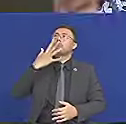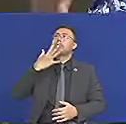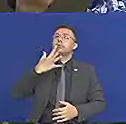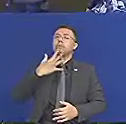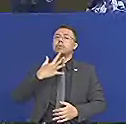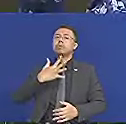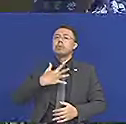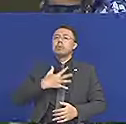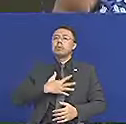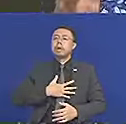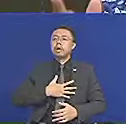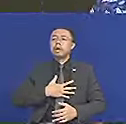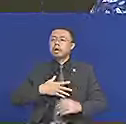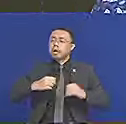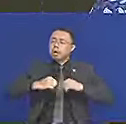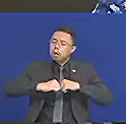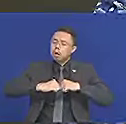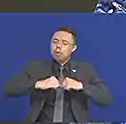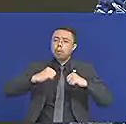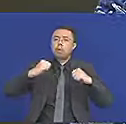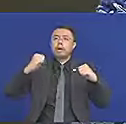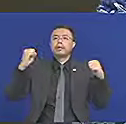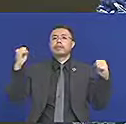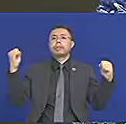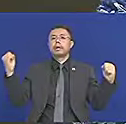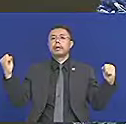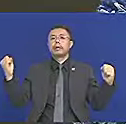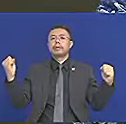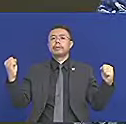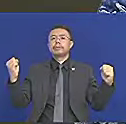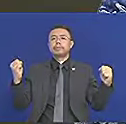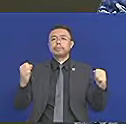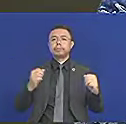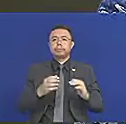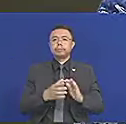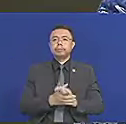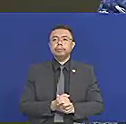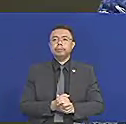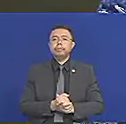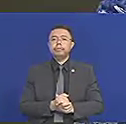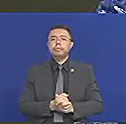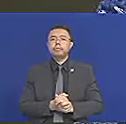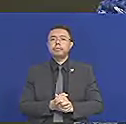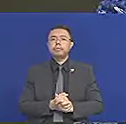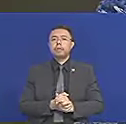yang empunya kuasa